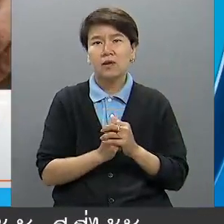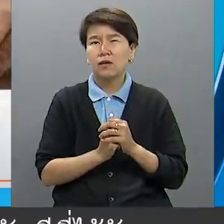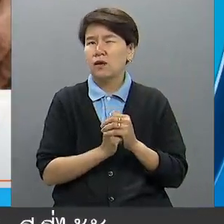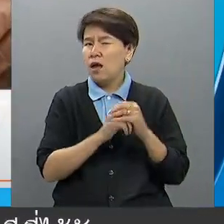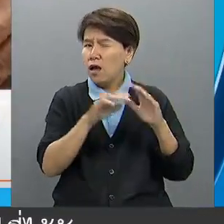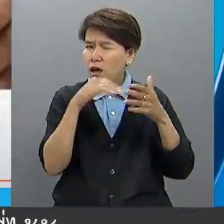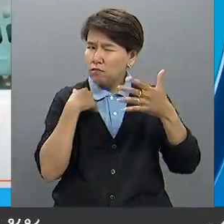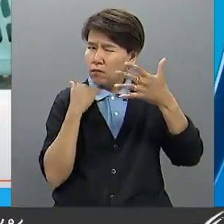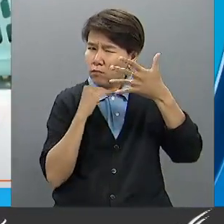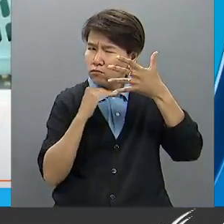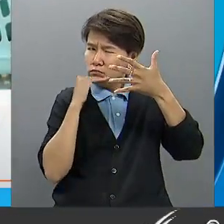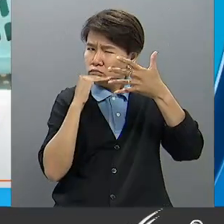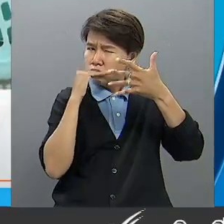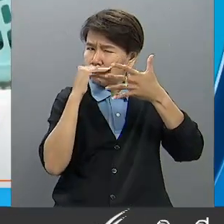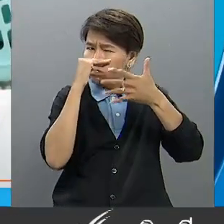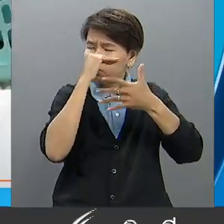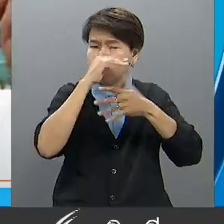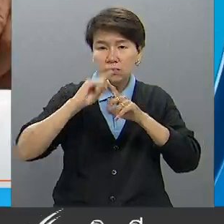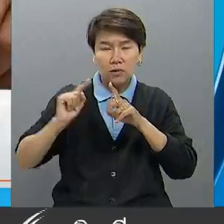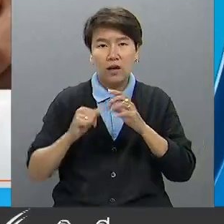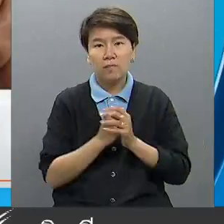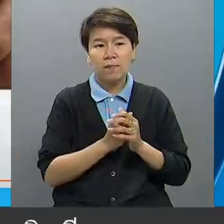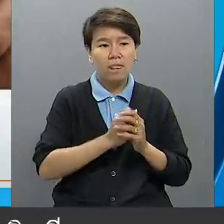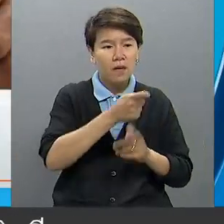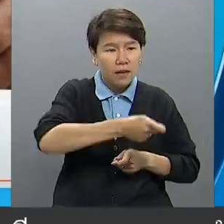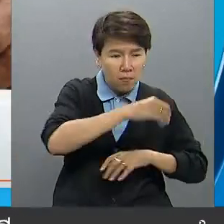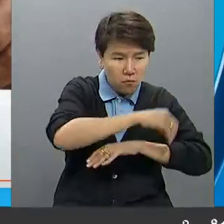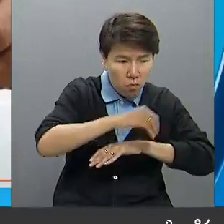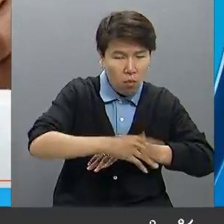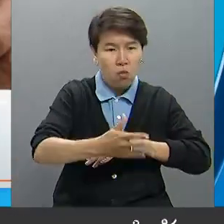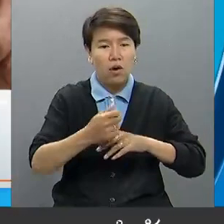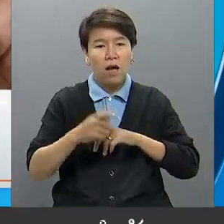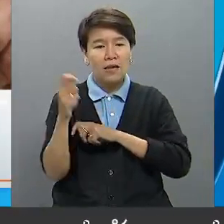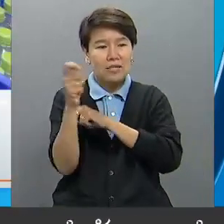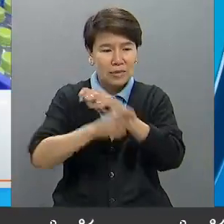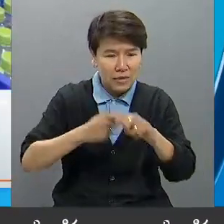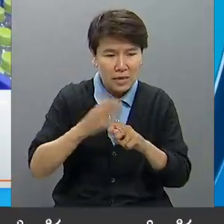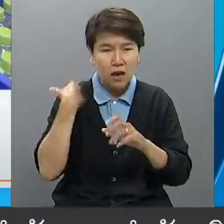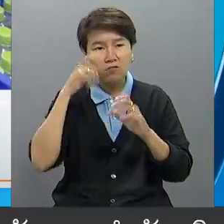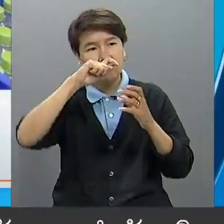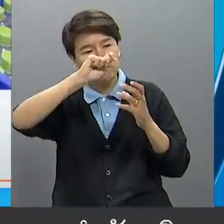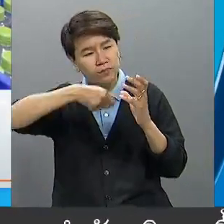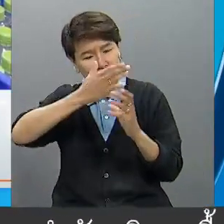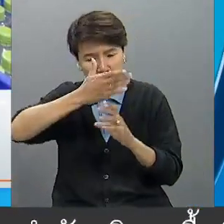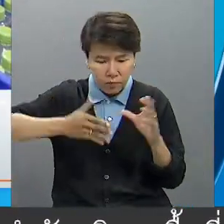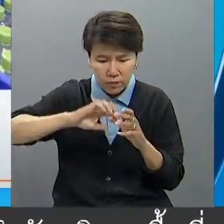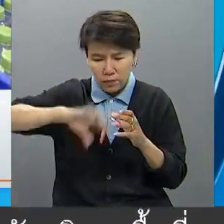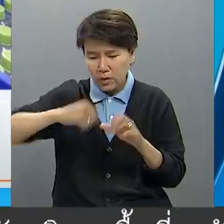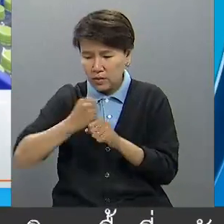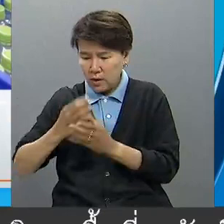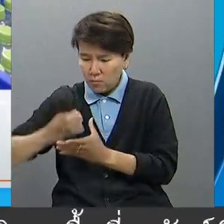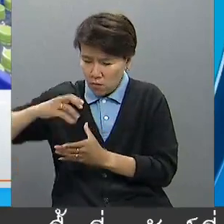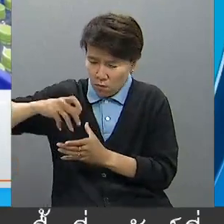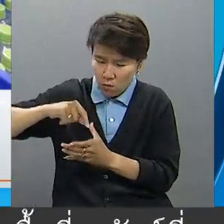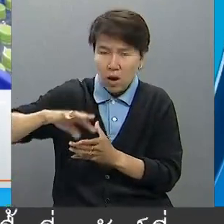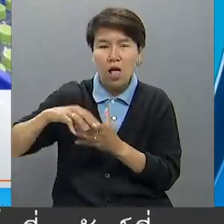นส่งค่ะ โอ้แสดงว่าสิ่งที่ได้มาตรฐาน GAP เนี่ยก็เป็นสินค้าที่เราเชื่อมั่นได ้ ว่